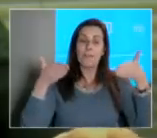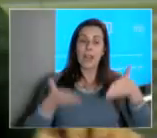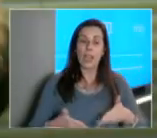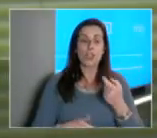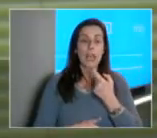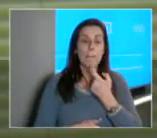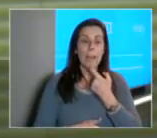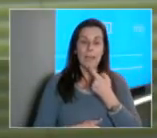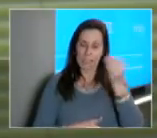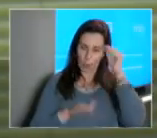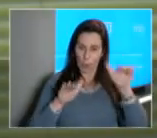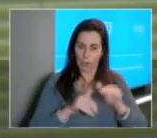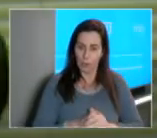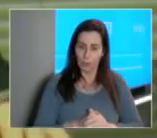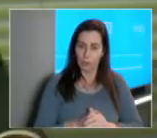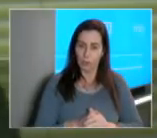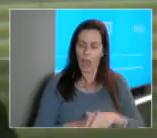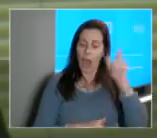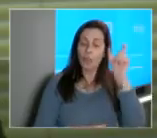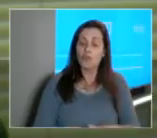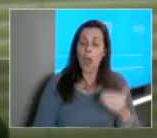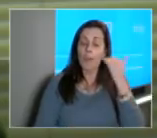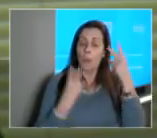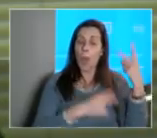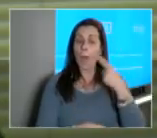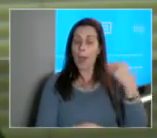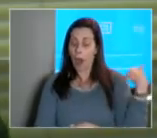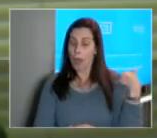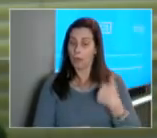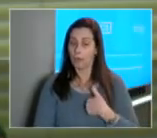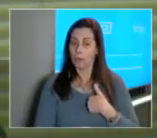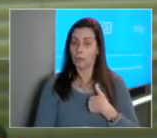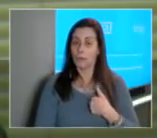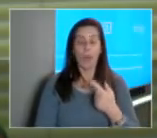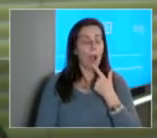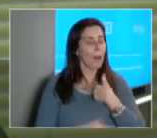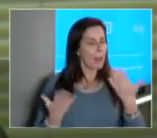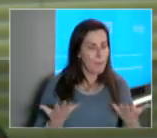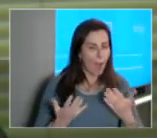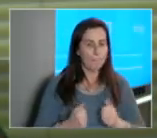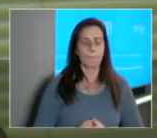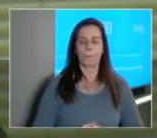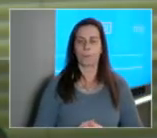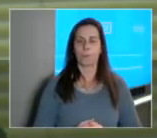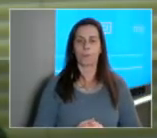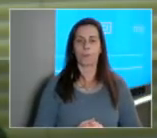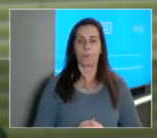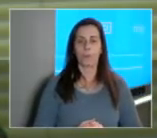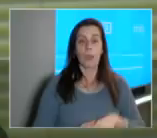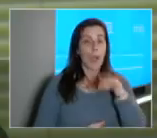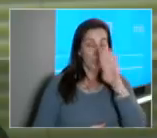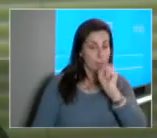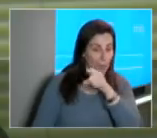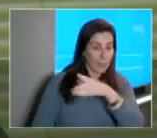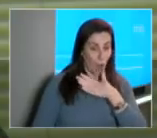שמעון פרס, זיכרונו לברכה, על ידי אישיות אמריקנית בכירה, שהעביר לי את המסר הבא. ביבי, אם